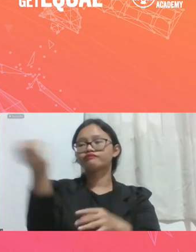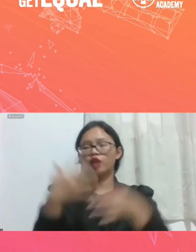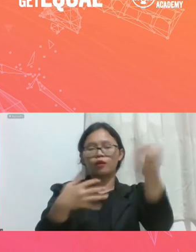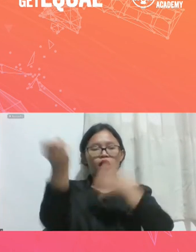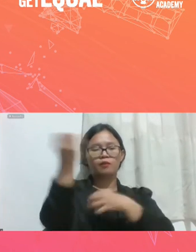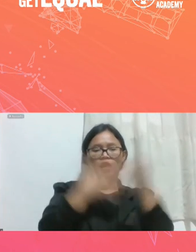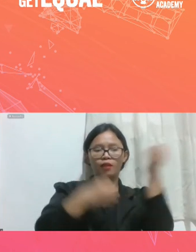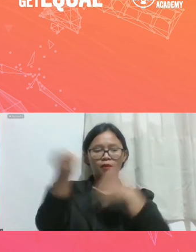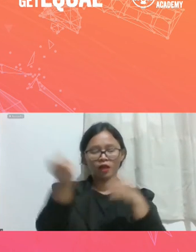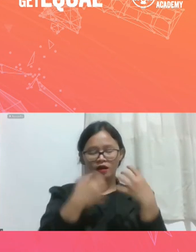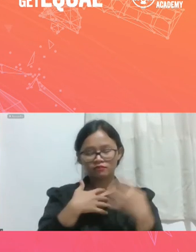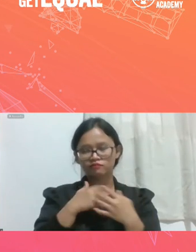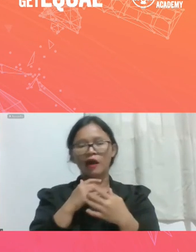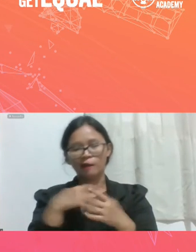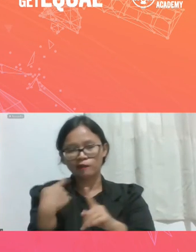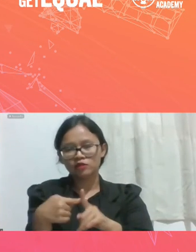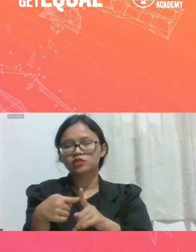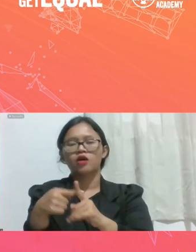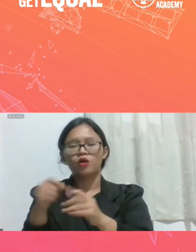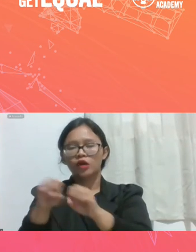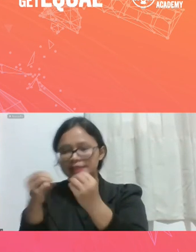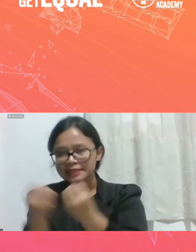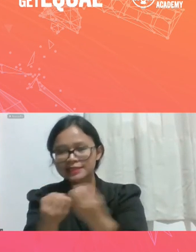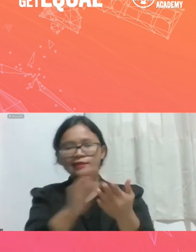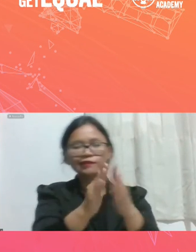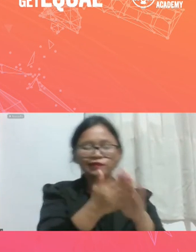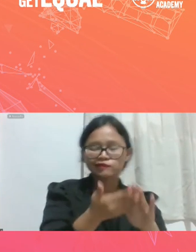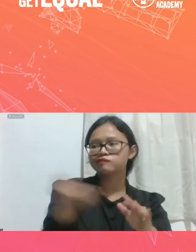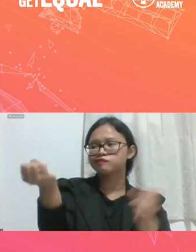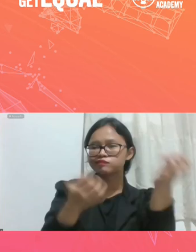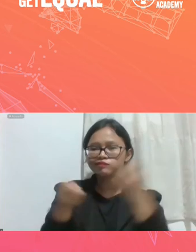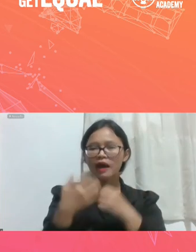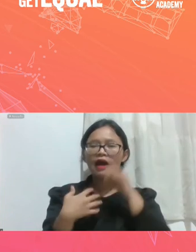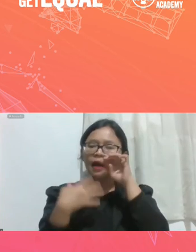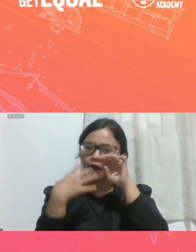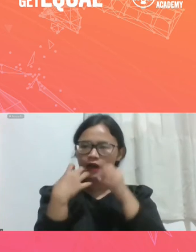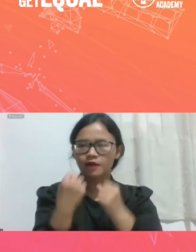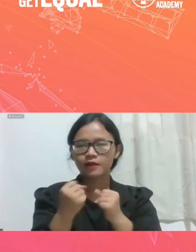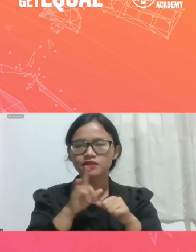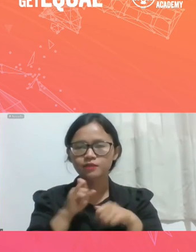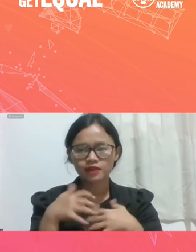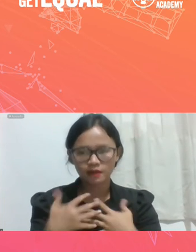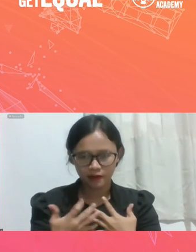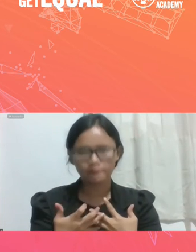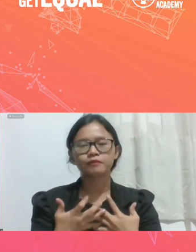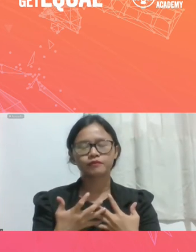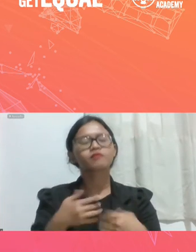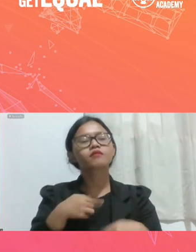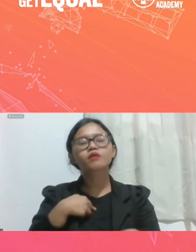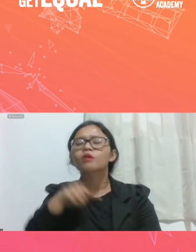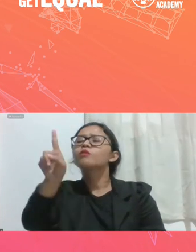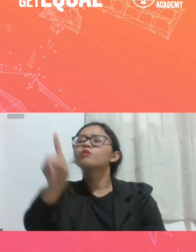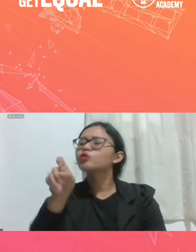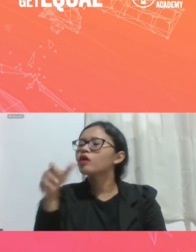juga menggandeng beberapa asosiasi. Dan di situ sebenarnya yang kita harapkan adalah apa yang dibutuhkan